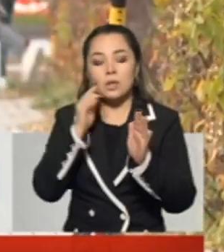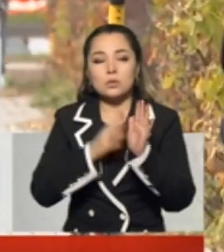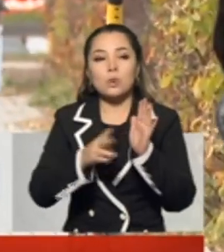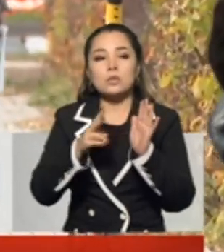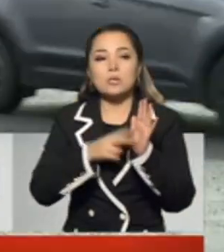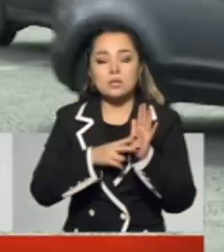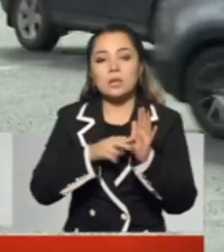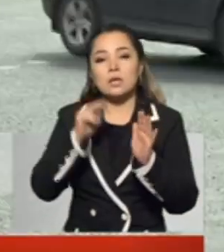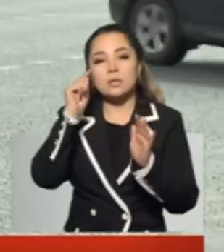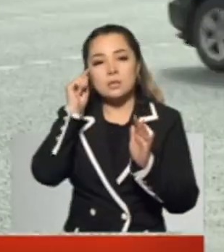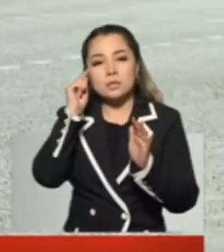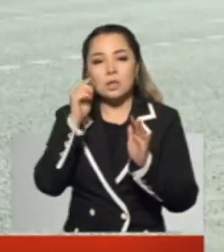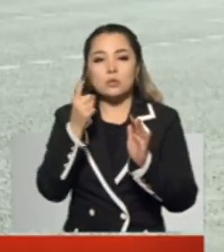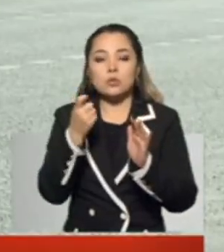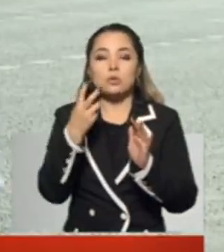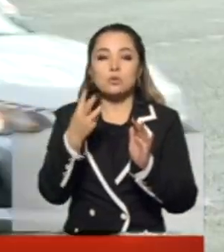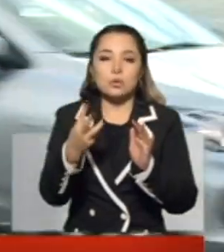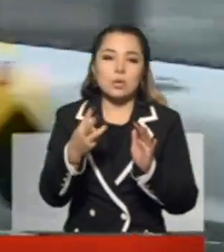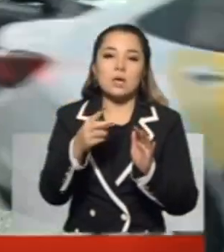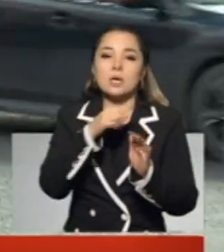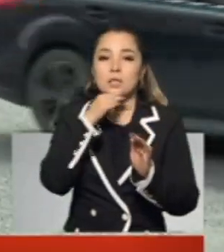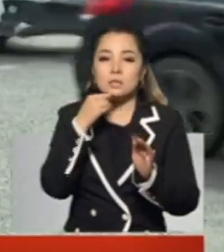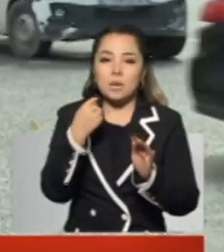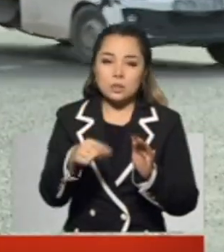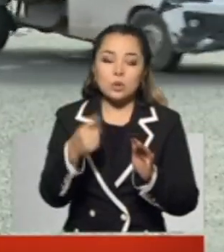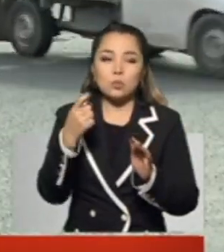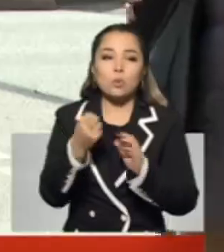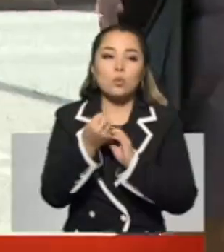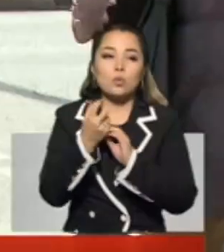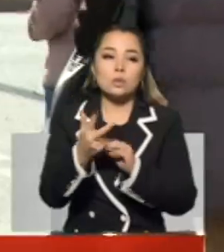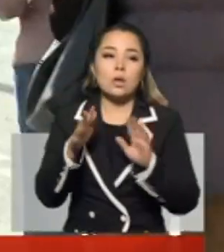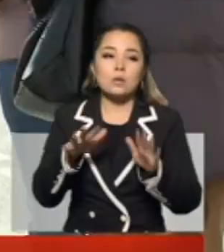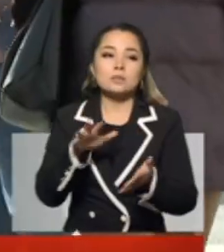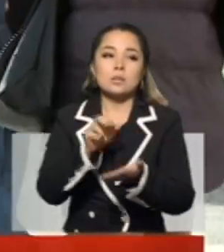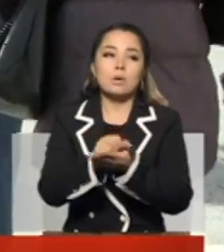Қытай 97-ші, Қырғызстан 103-ші, ал Ресей 113-ші орында.